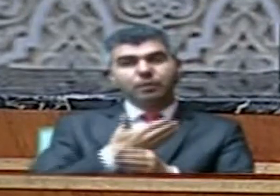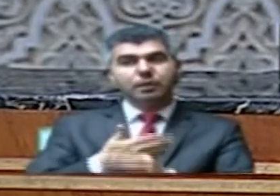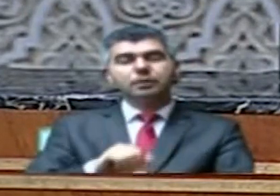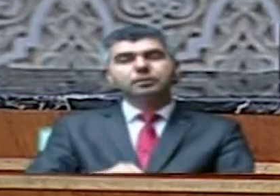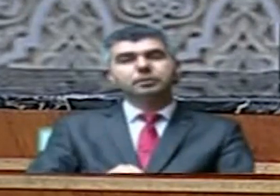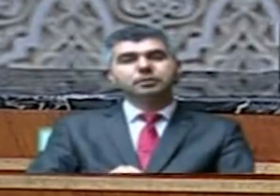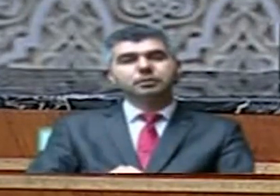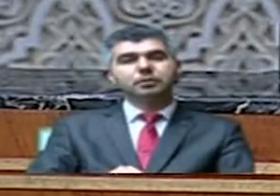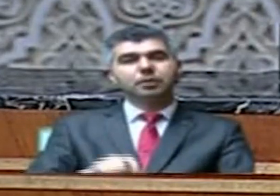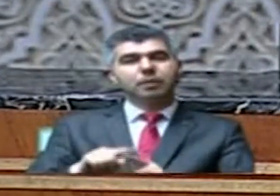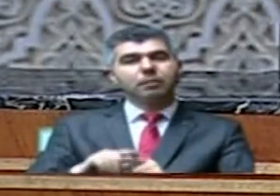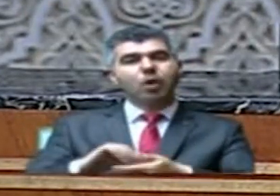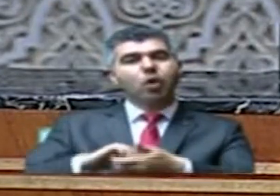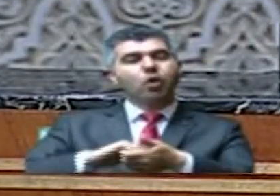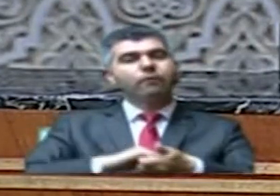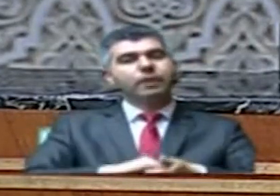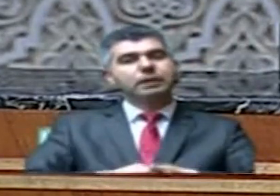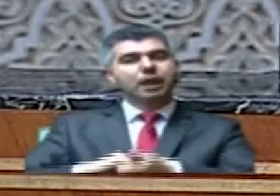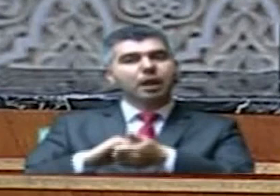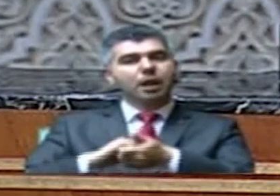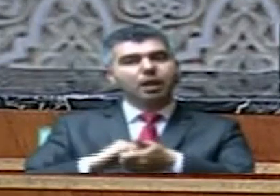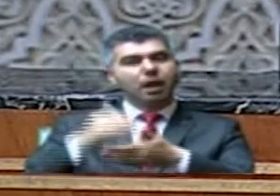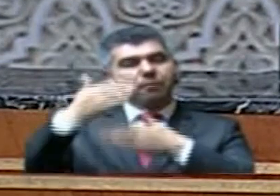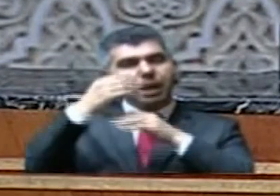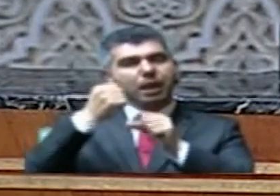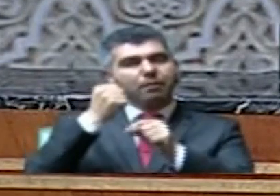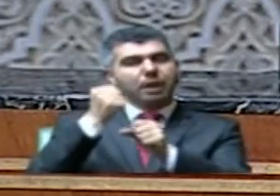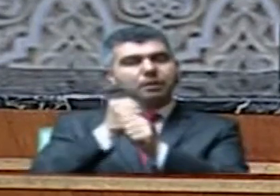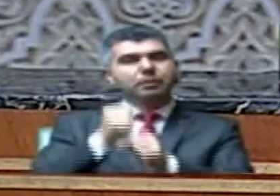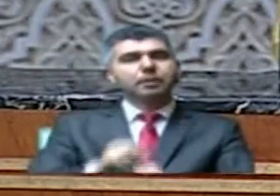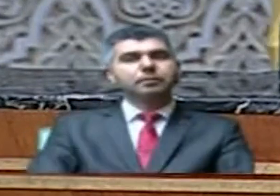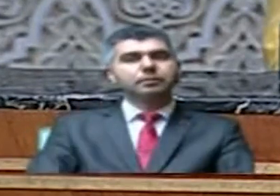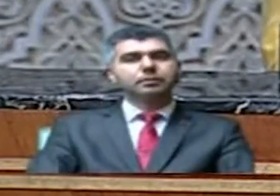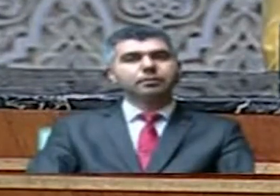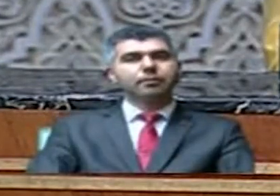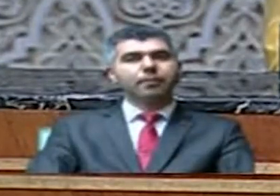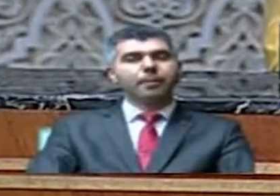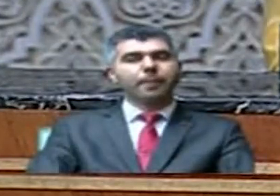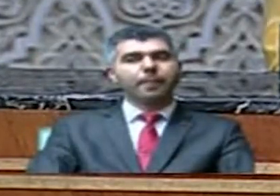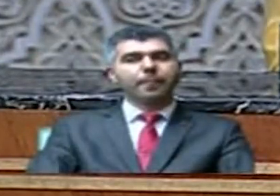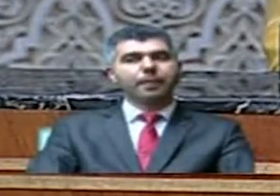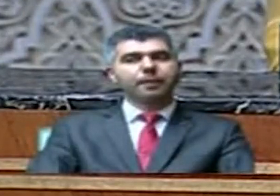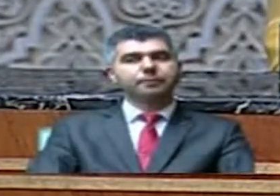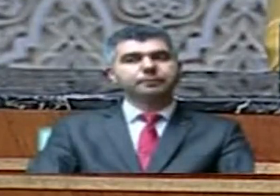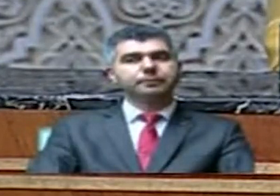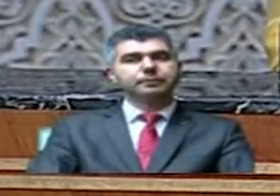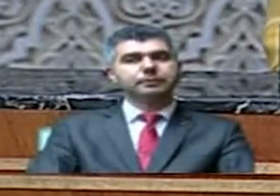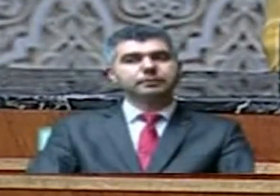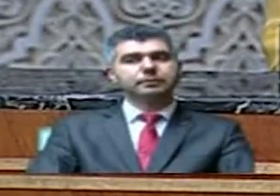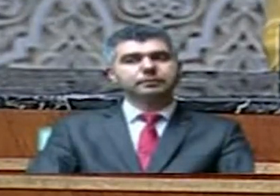من مجموعة الكونفدرالية الديمقراطية للشغل لتقديم السؤال.